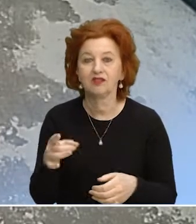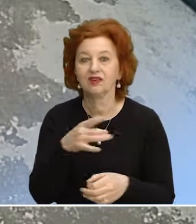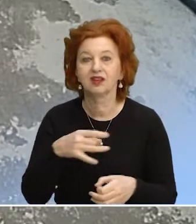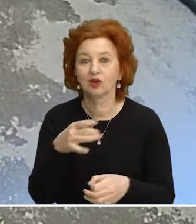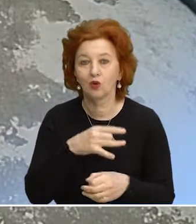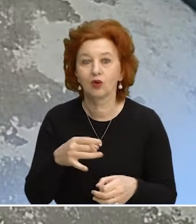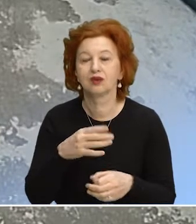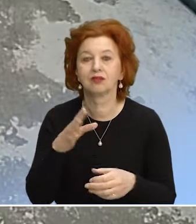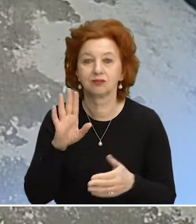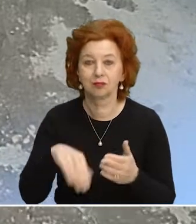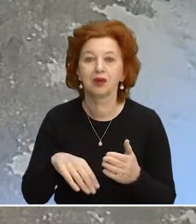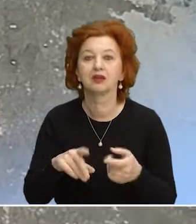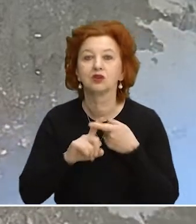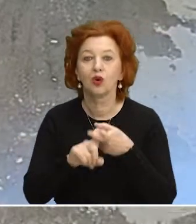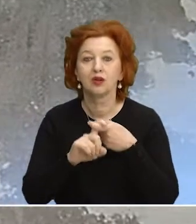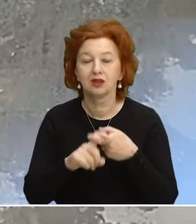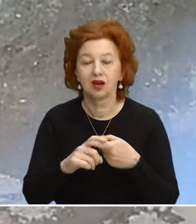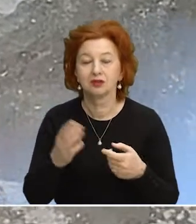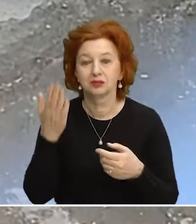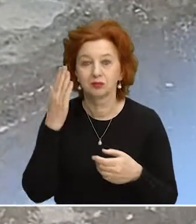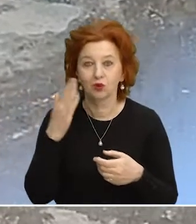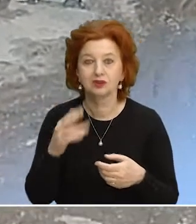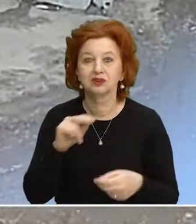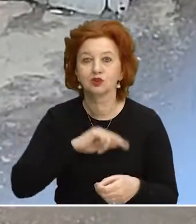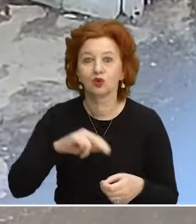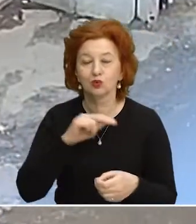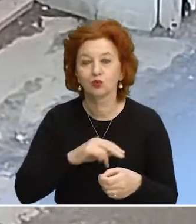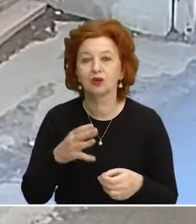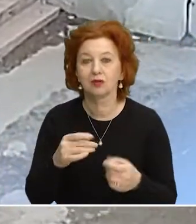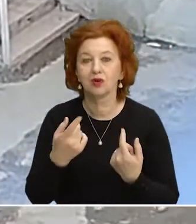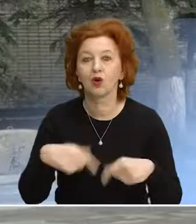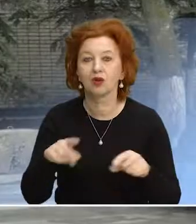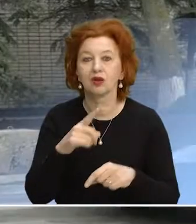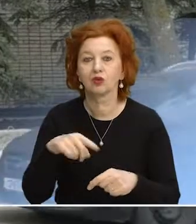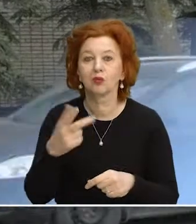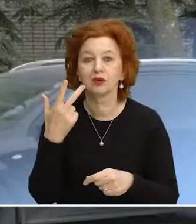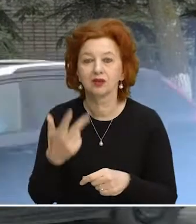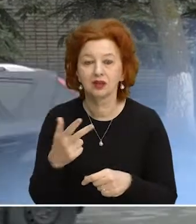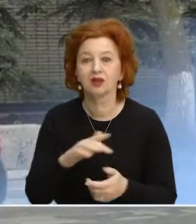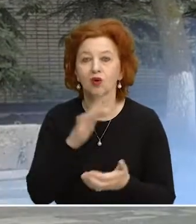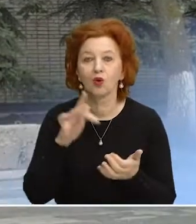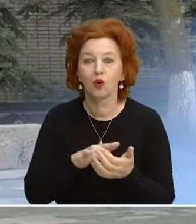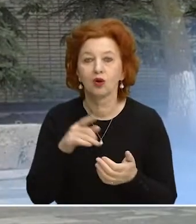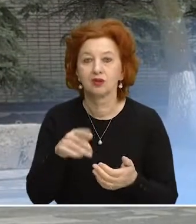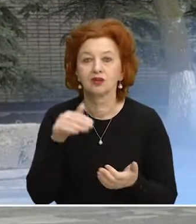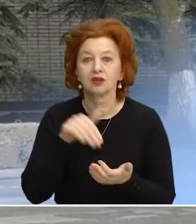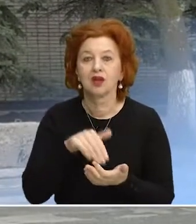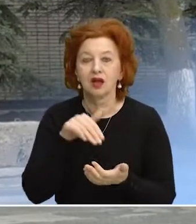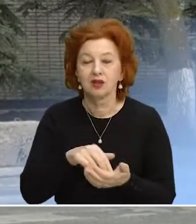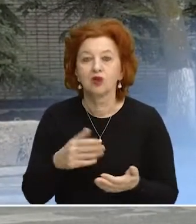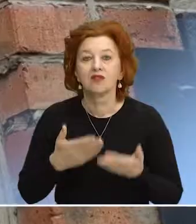территории региона бесконтактным способом. Сотрудниками следственного отдела, отдела полиции номер 3 Управления МВД России по